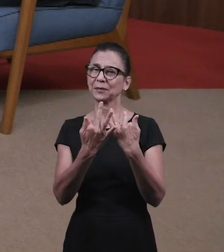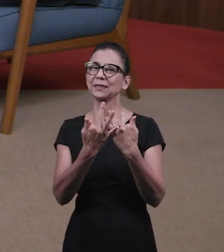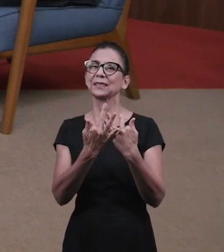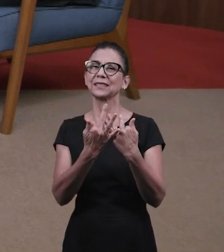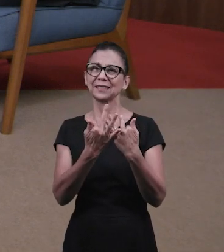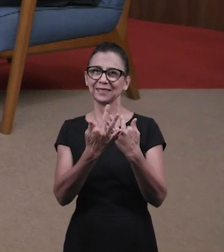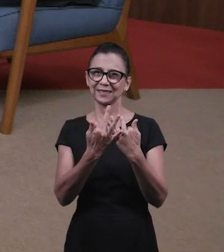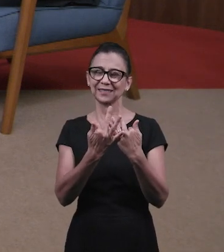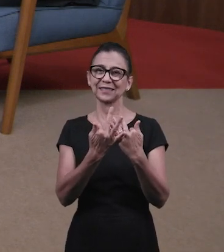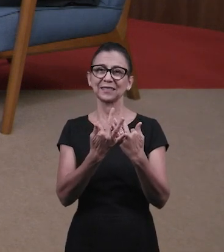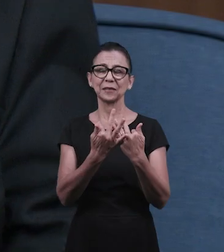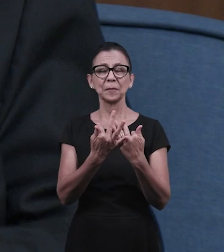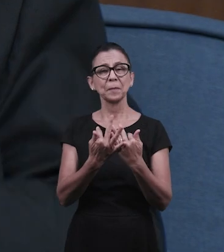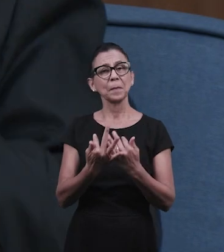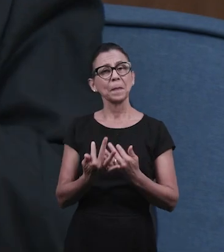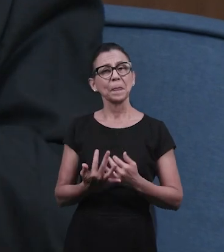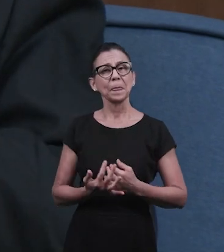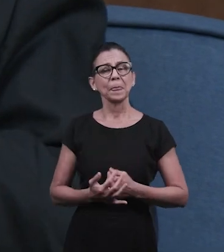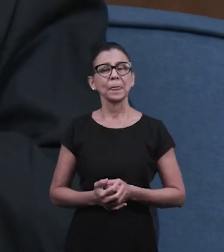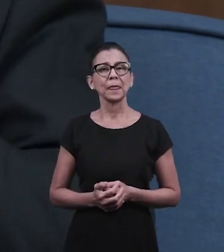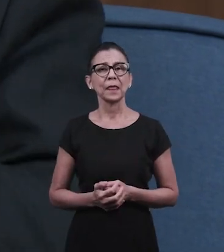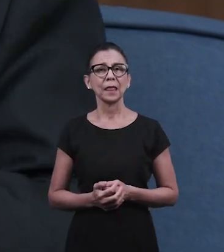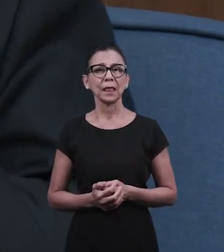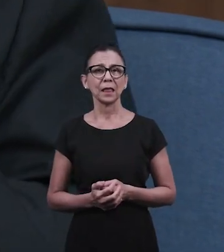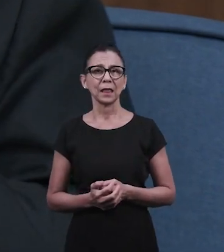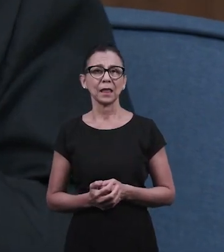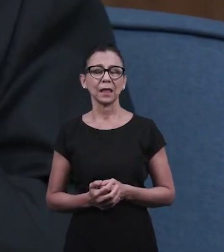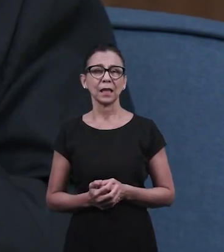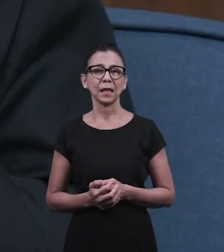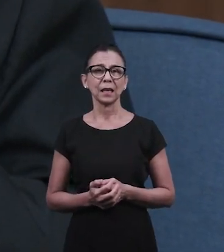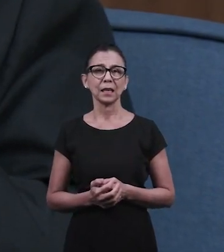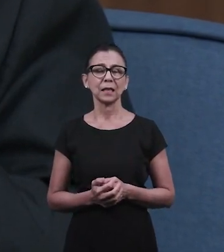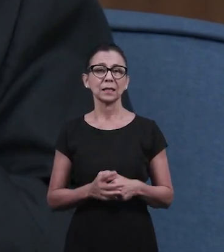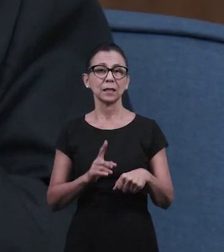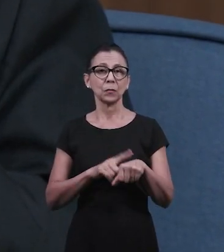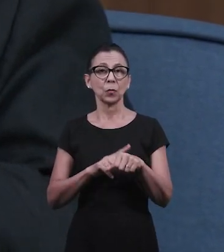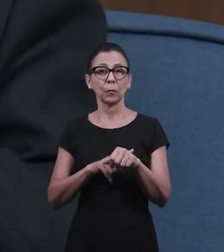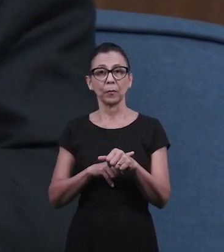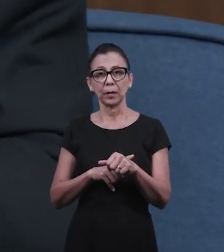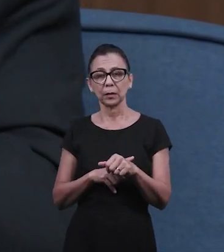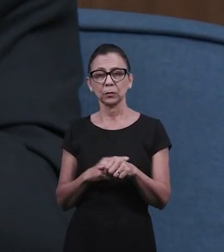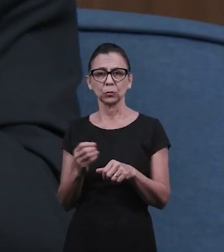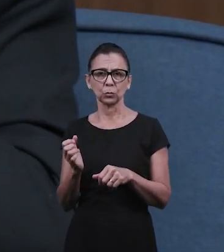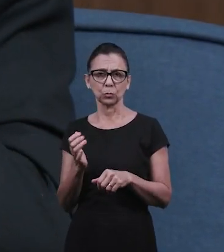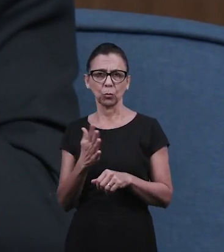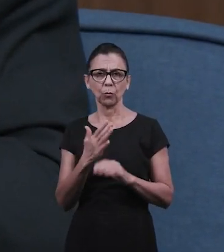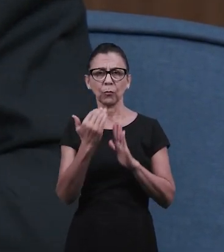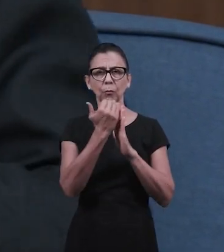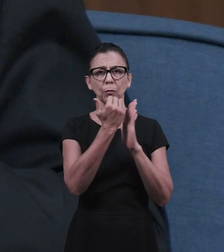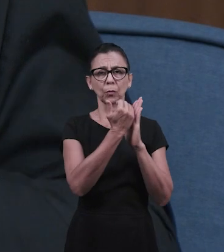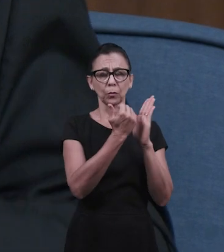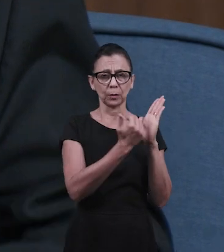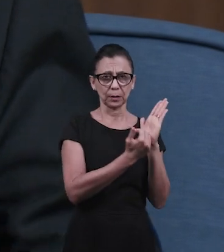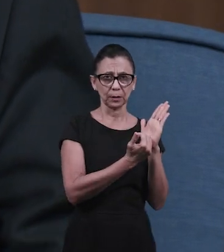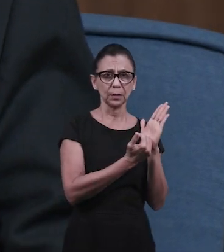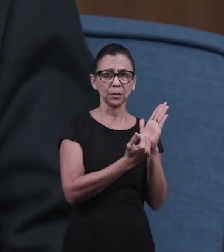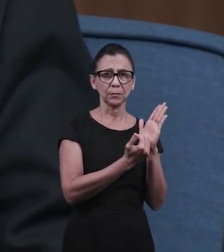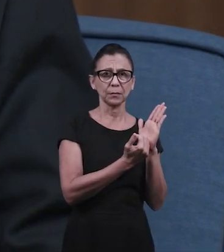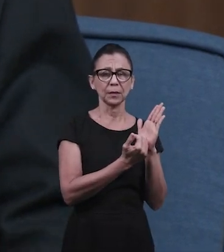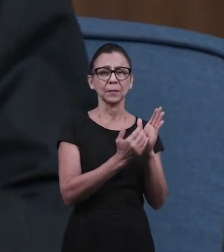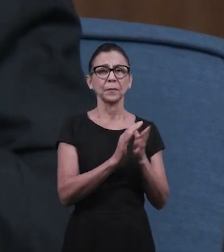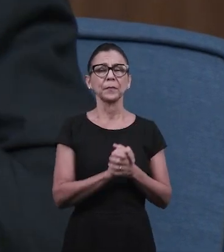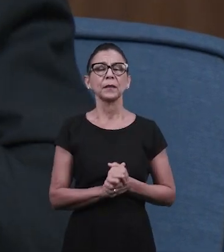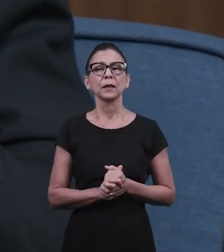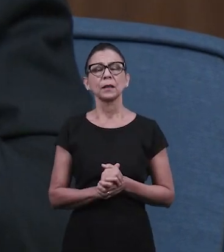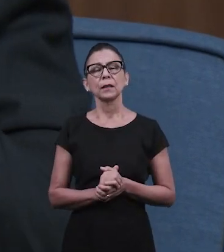et pour toute votre famille. Et nous avançons dans cette nouvelle phase de notre programmation. Je commence déjà à parler